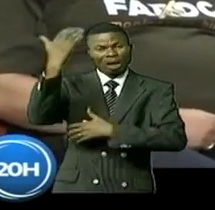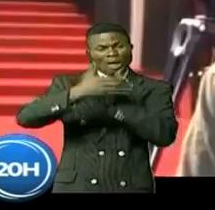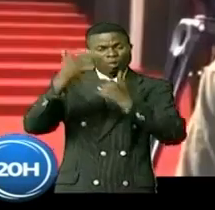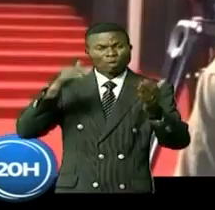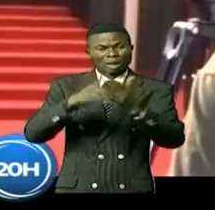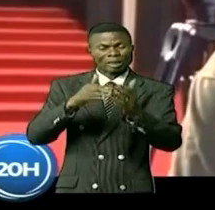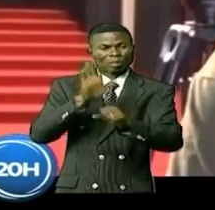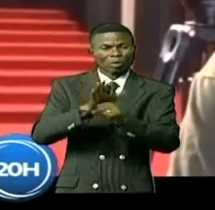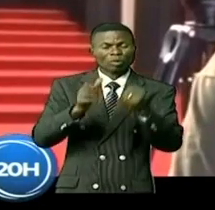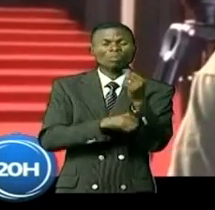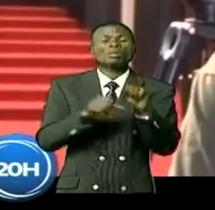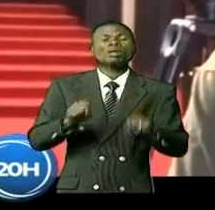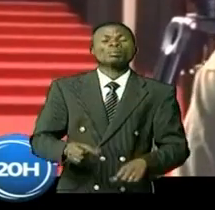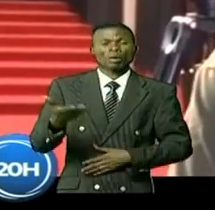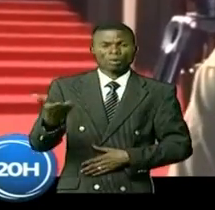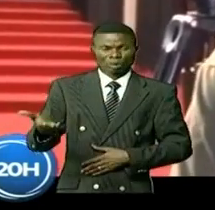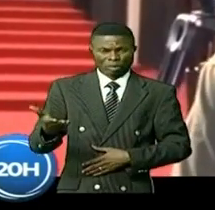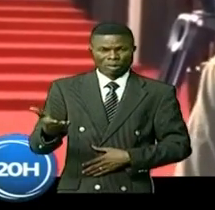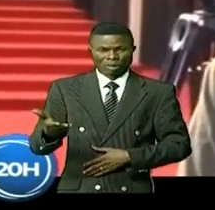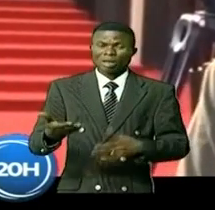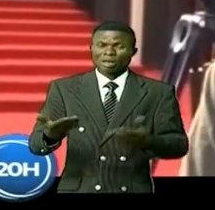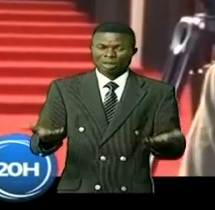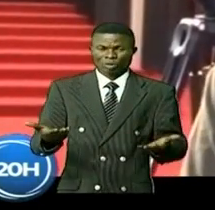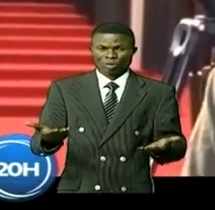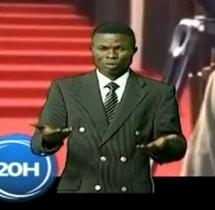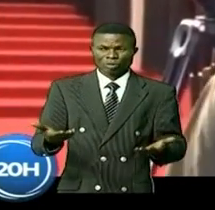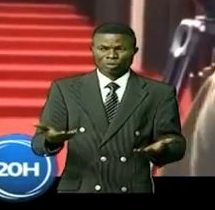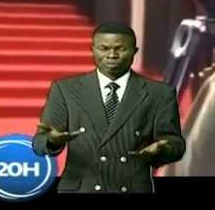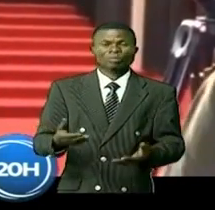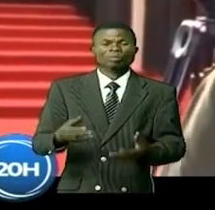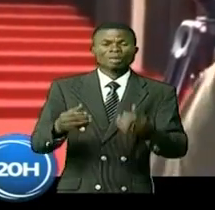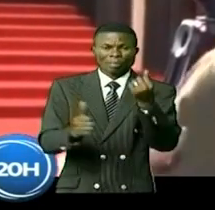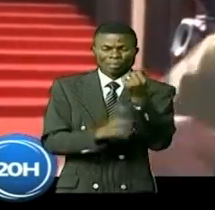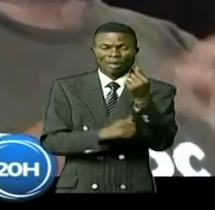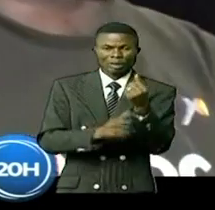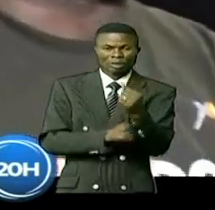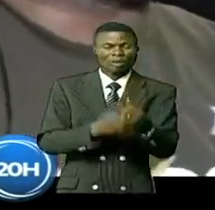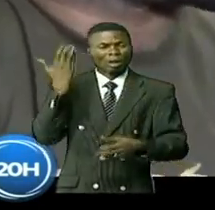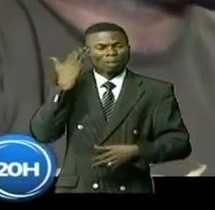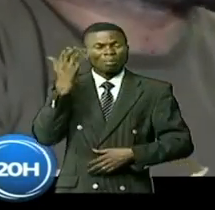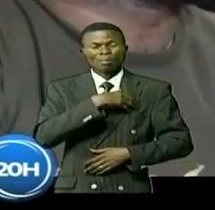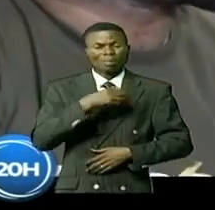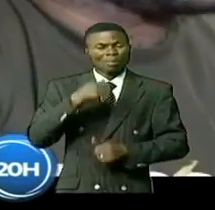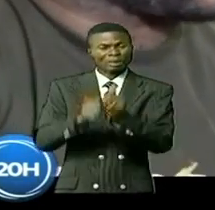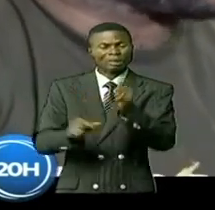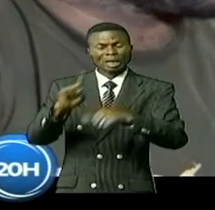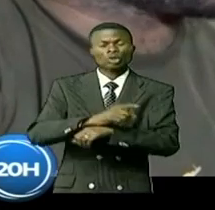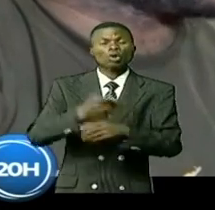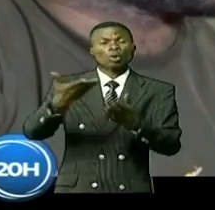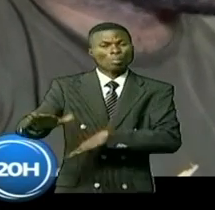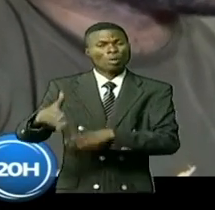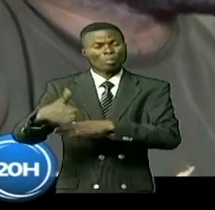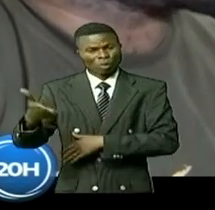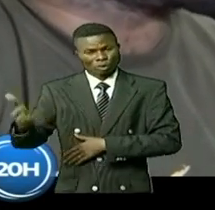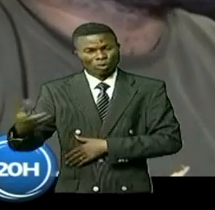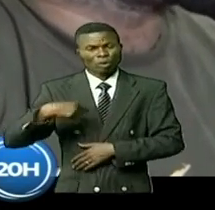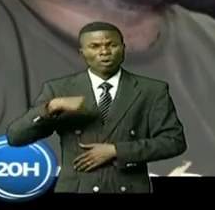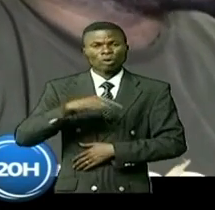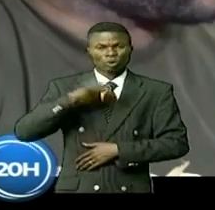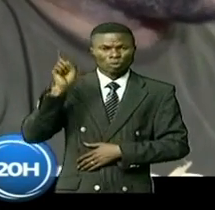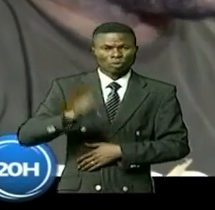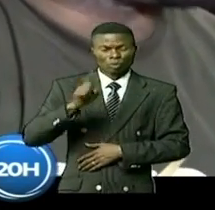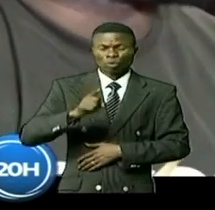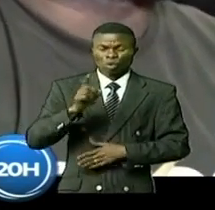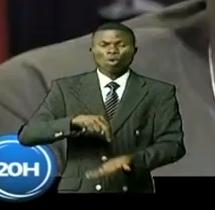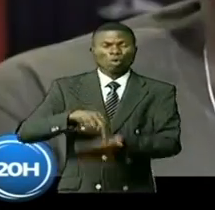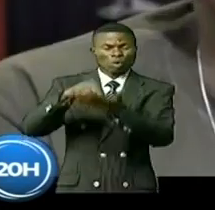Tu as attaqué. Aujourd'hui, nous sommes attaqués. Les hommes et les femmes meurent chaque jour qui passe. Nous devons nous